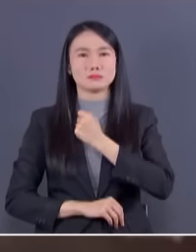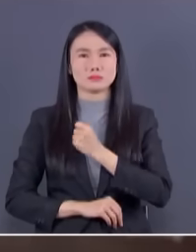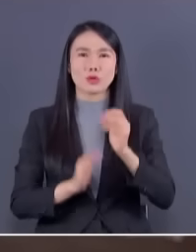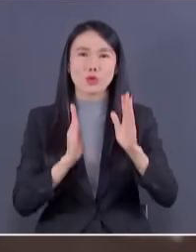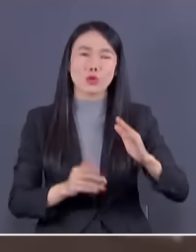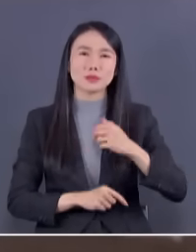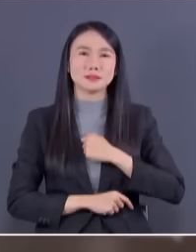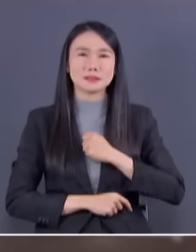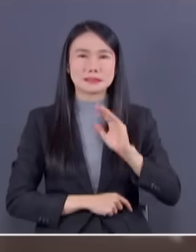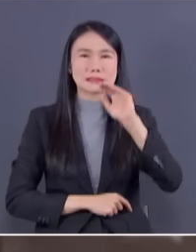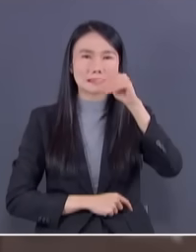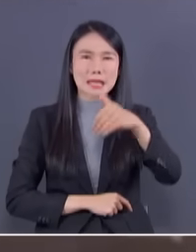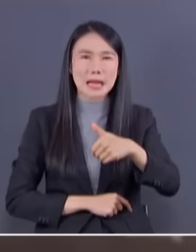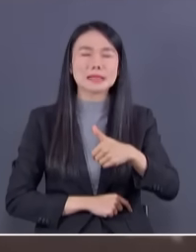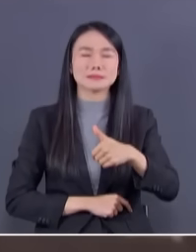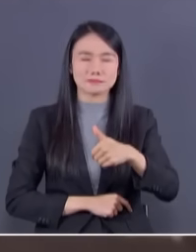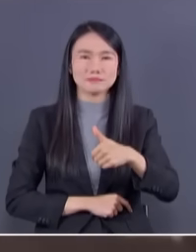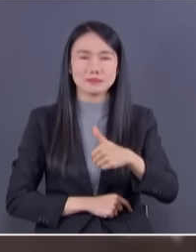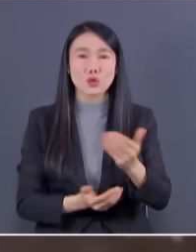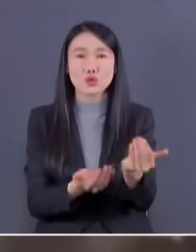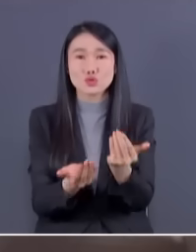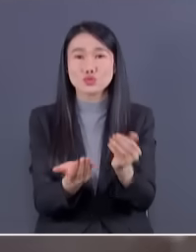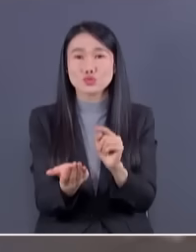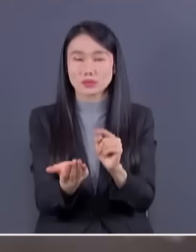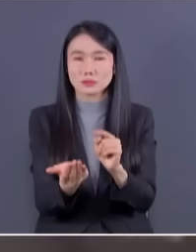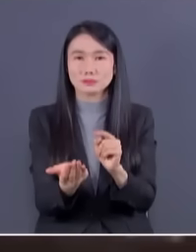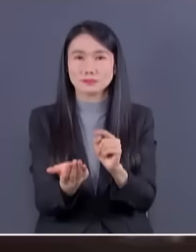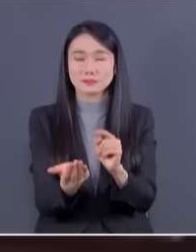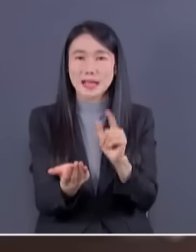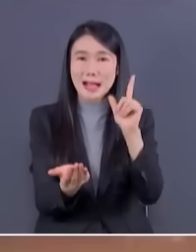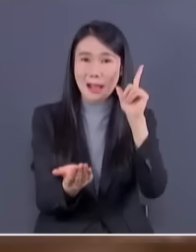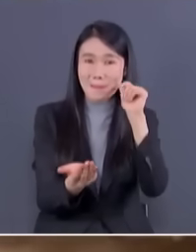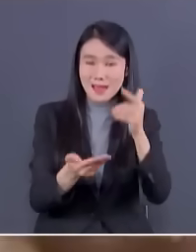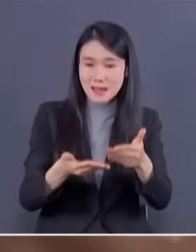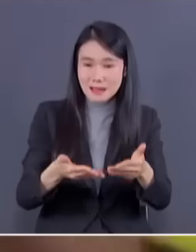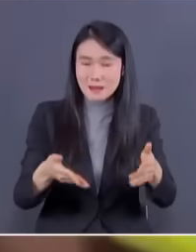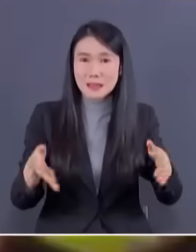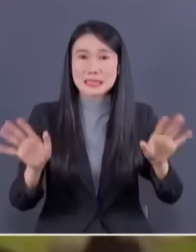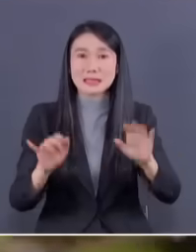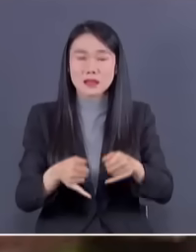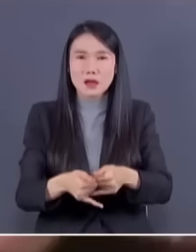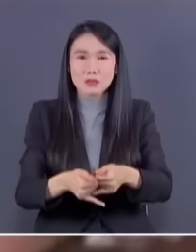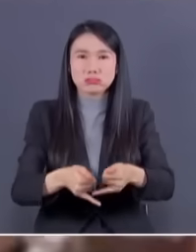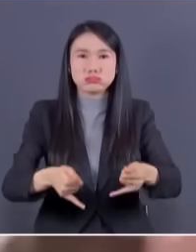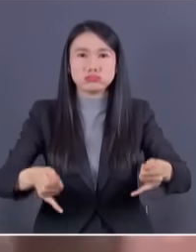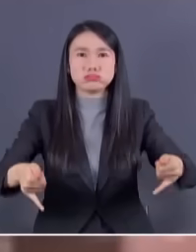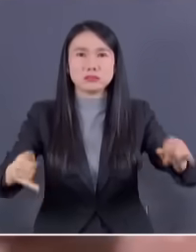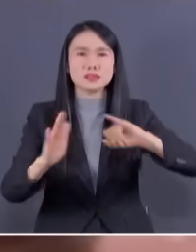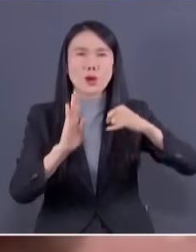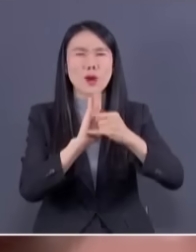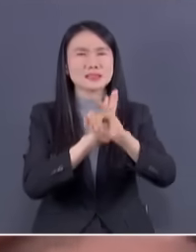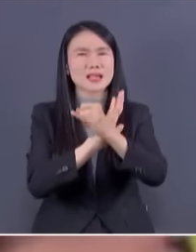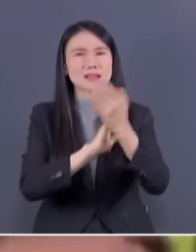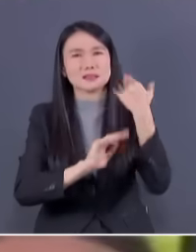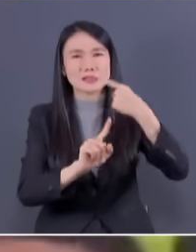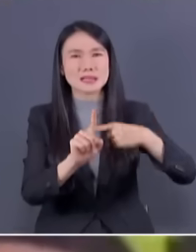ช้างว่าลูกช้างป่าตุลาที่พัดหลงกับแม่ในเขตรักษาพันธุ์สัตว์ป่าเขาสอยดาวจังหวัดจันทบุรีเมื่อเ